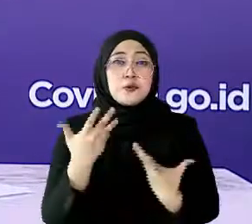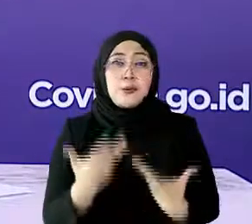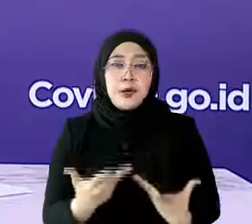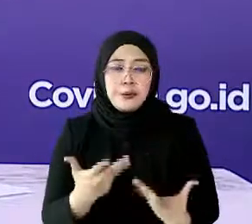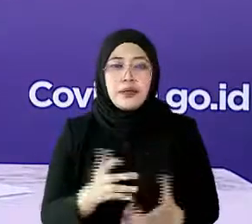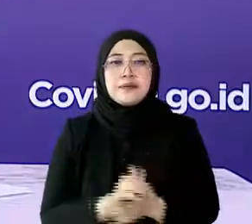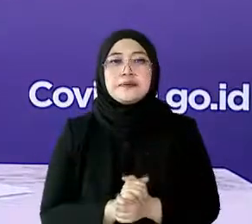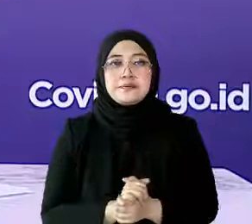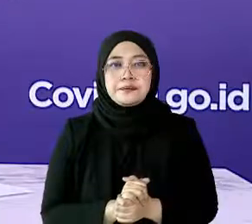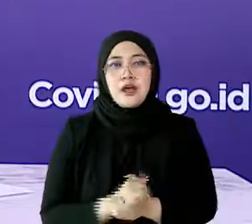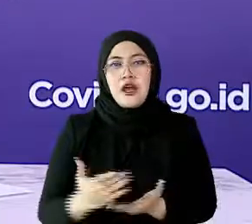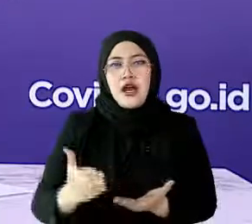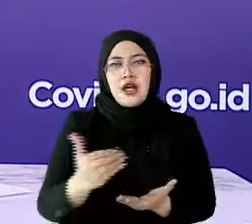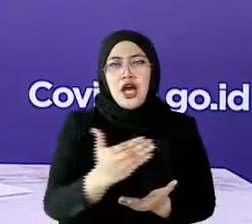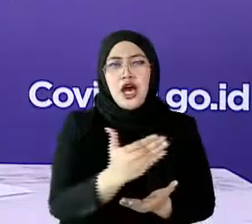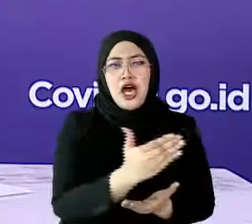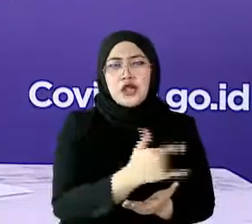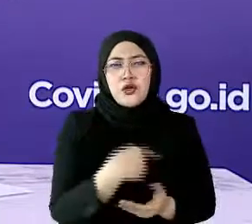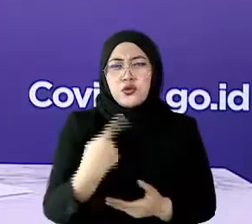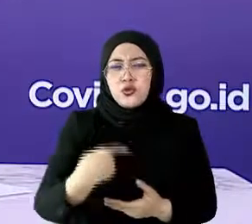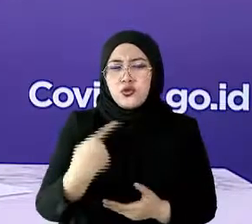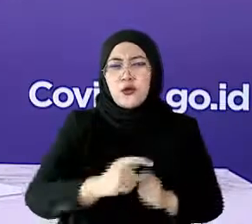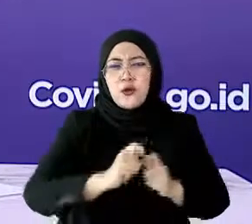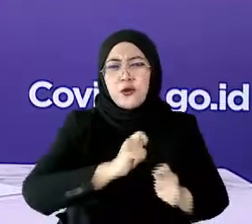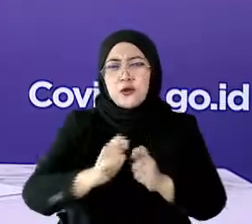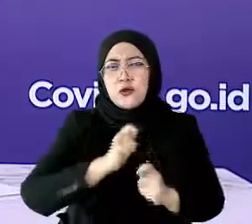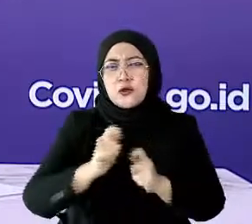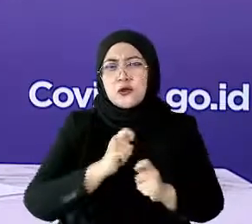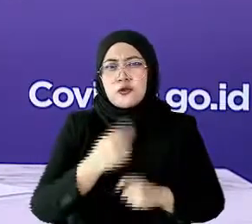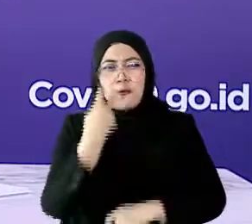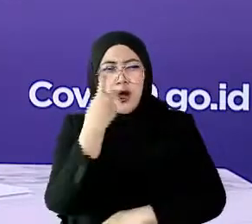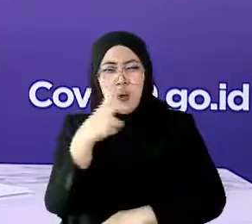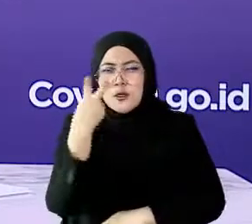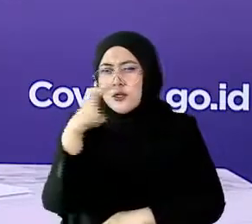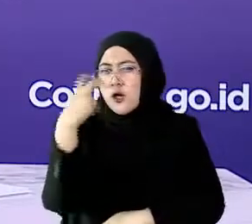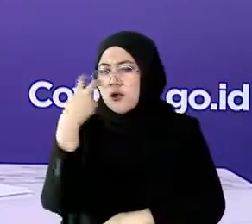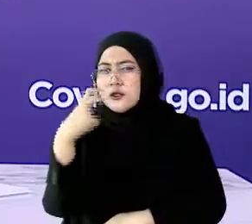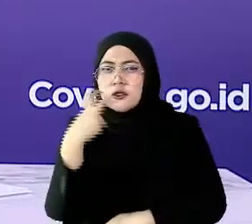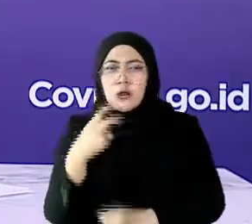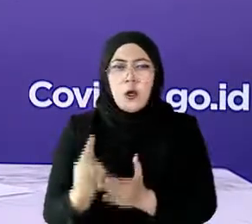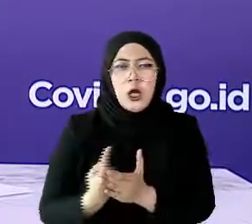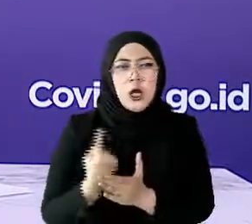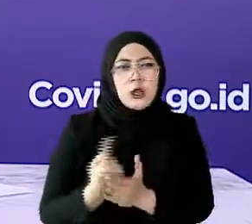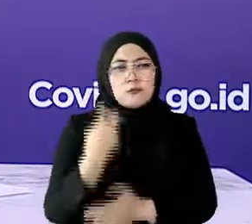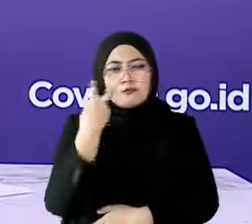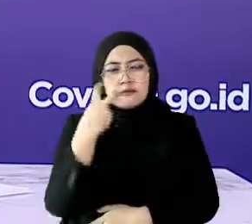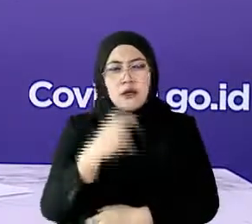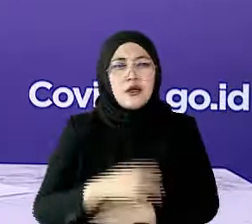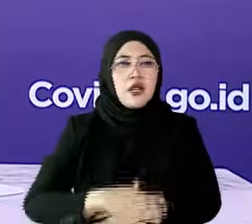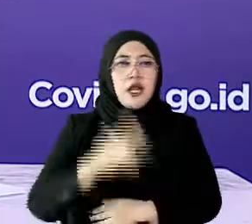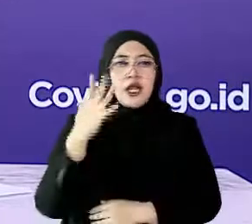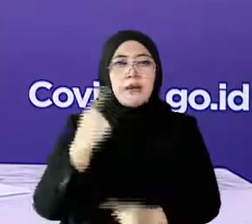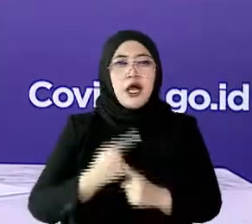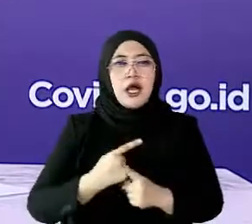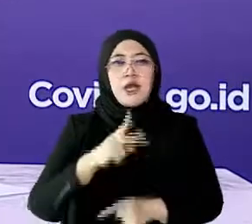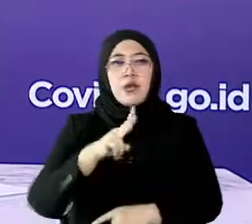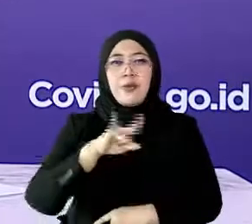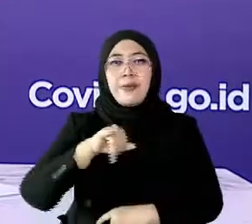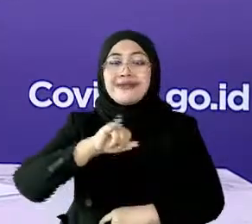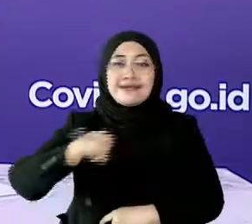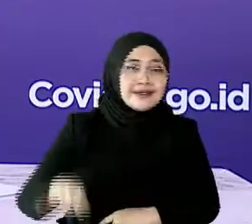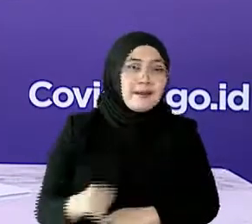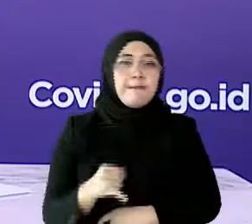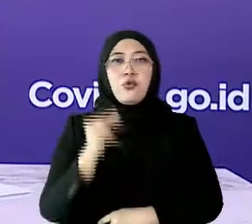dilakukan adalah terus mendata memasifkan testing dan mengawasi pelaksanaan karantina Mandiri lima kali 24jam hai